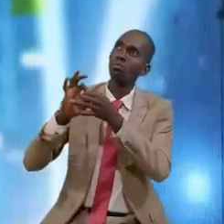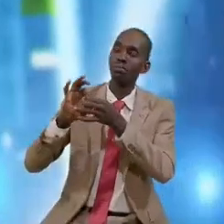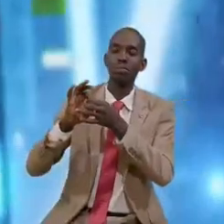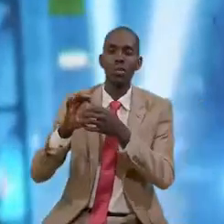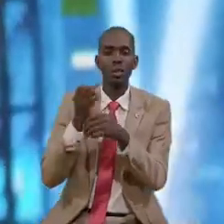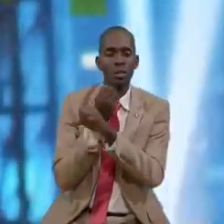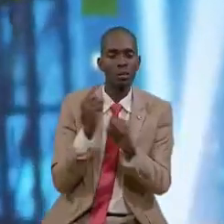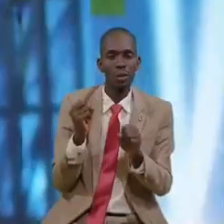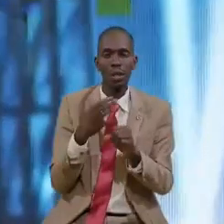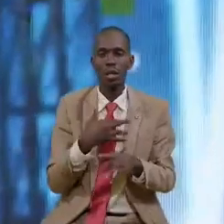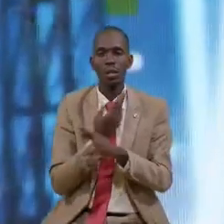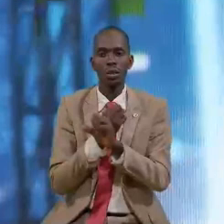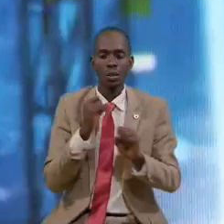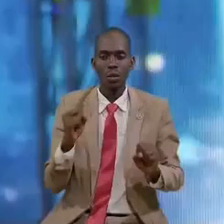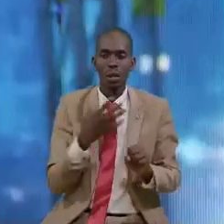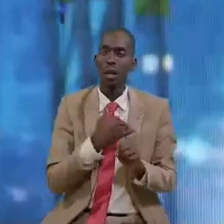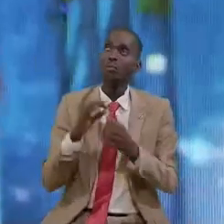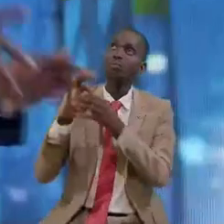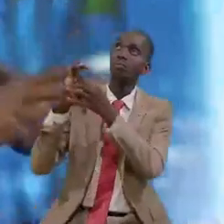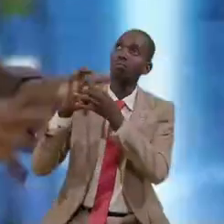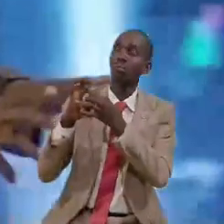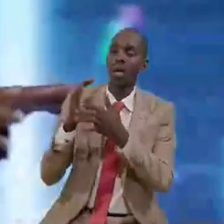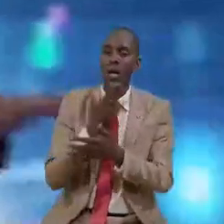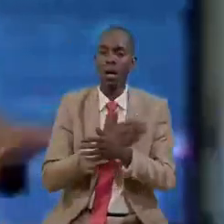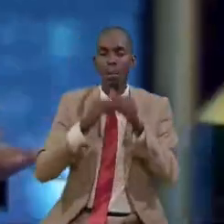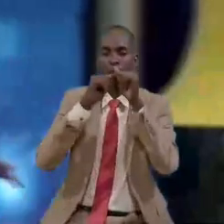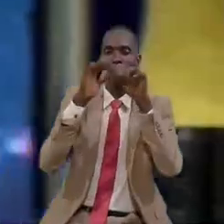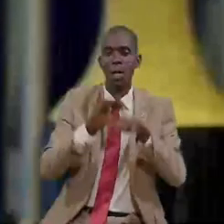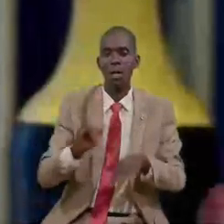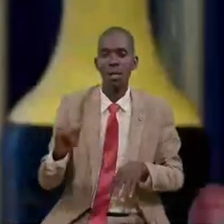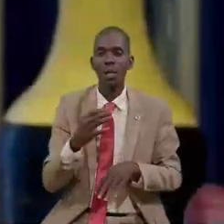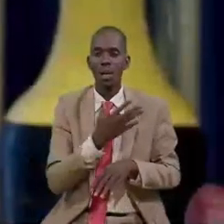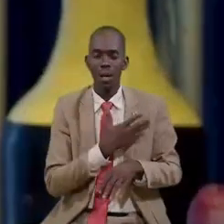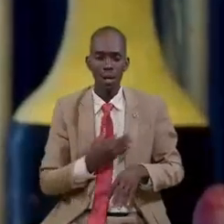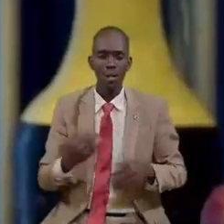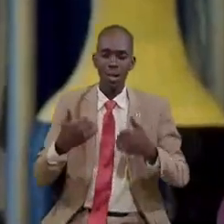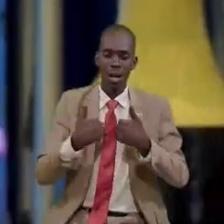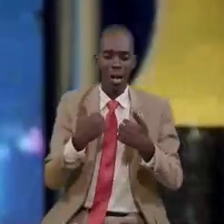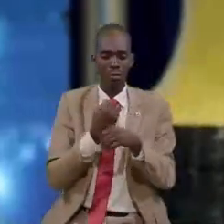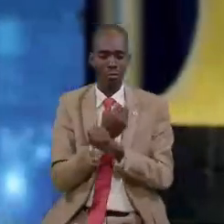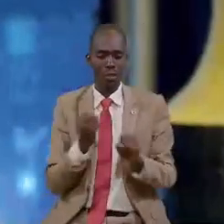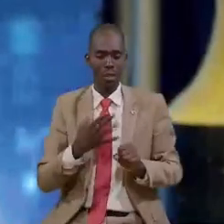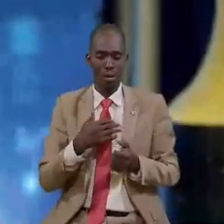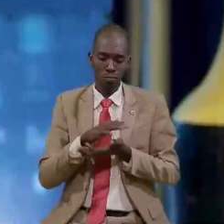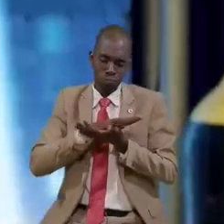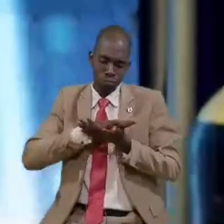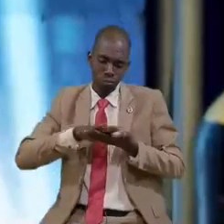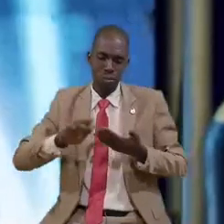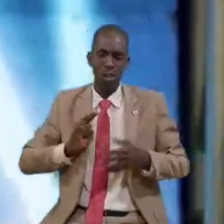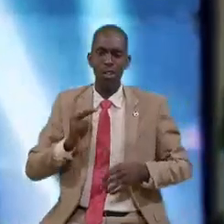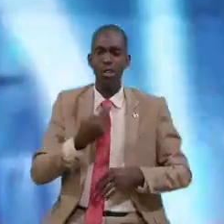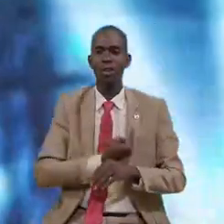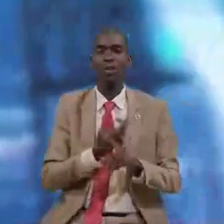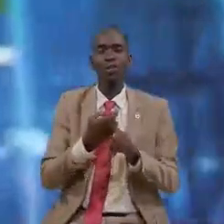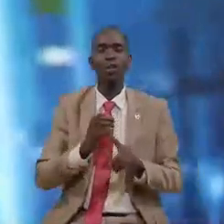la rédemption, la réconciliation, la bénédiction, et il nous a sauvés et nous a lavés de